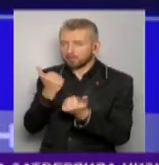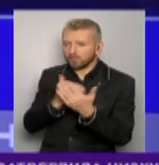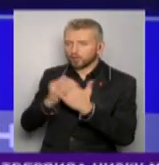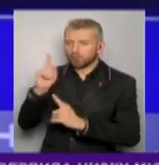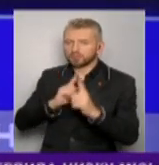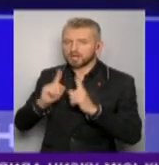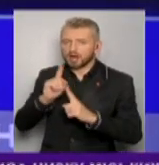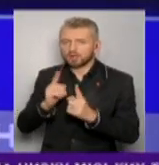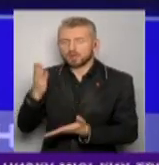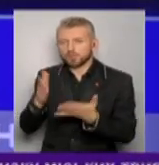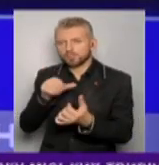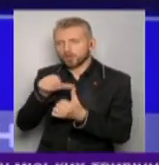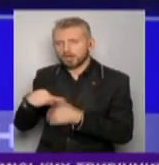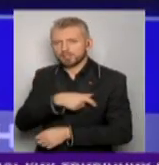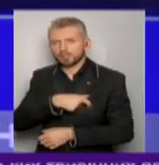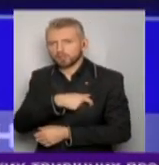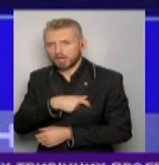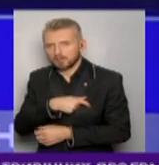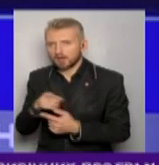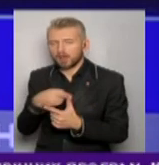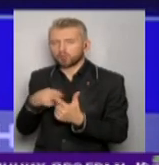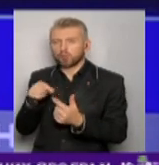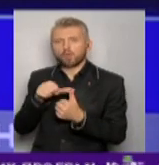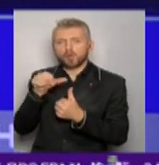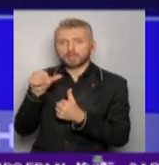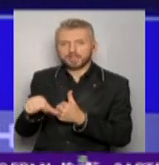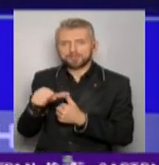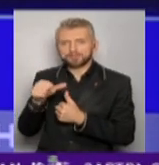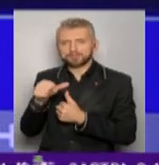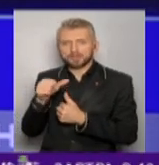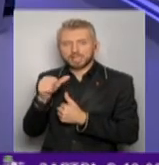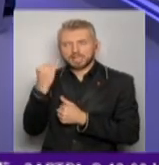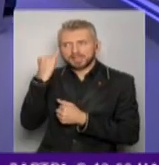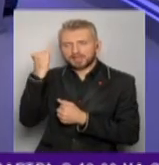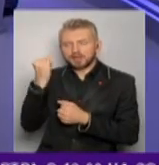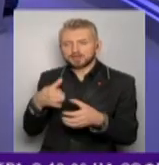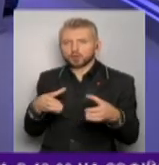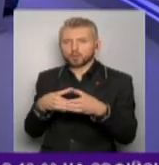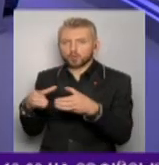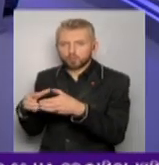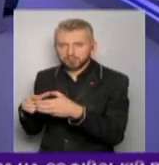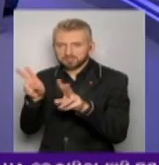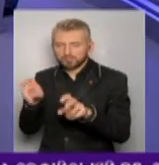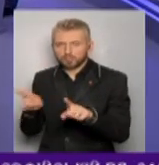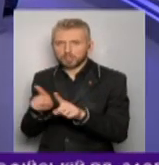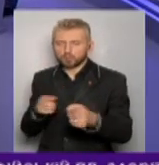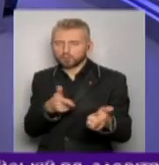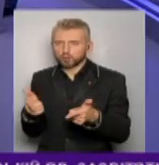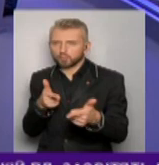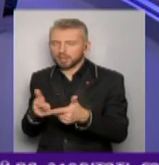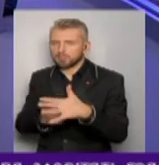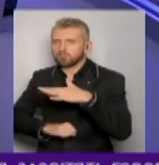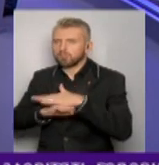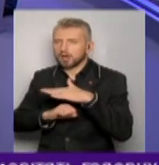і, можливо, окремі депутати, або ж окремі ідейні групи, умовно кажучи, назвемо так, щоб підготувати належну базу, яка